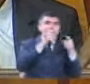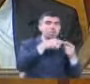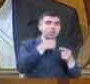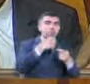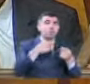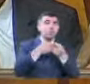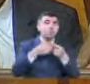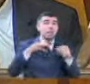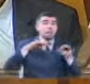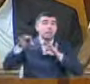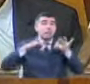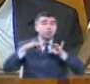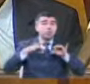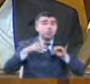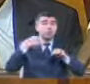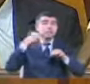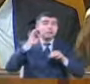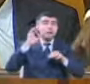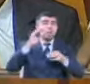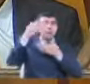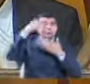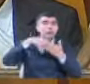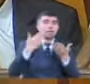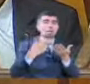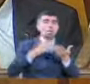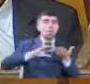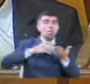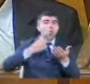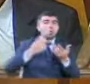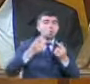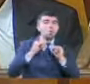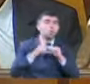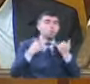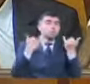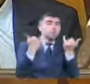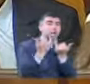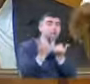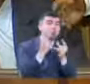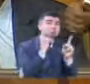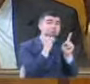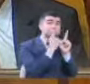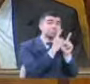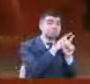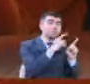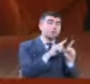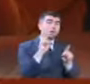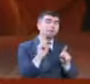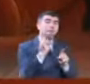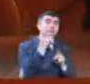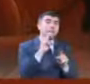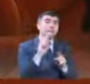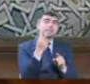الاستراتيجية الوطنية للاقتصاد الاجتماعي ومآل الخلاصات ديال المناظرة الوطنية الأولى، وأنتم تستعدون للمناظرة الوطنية